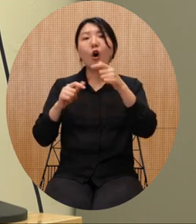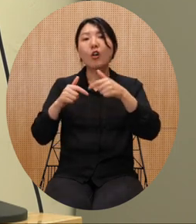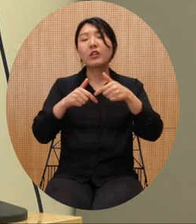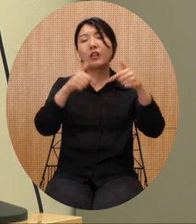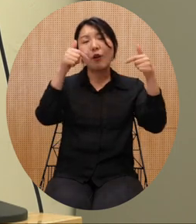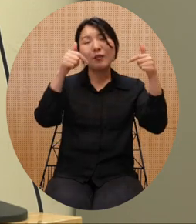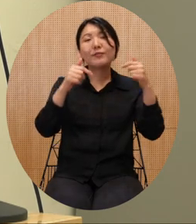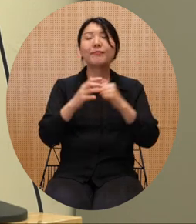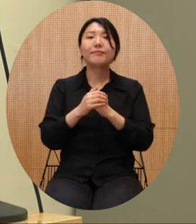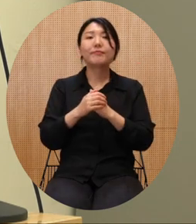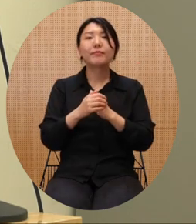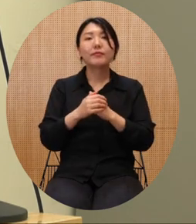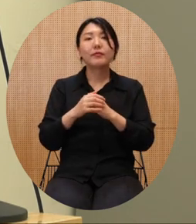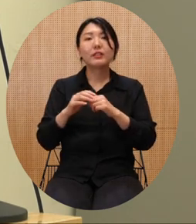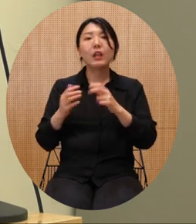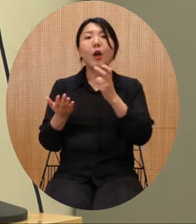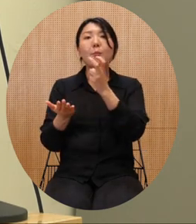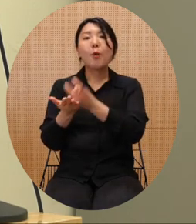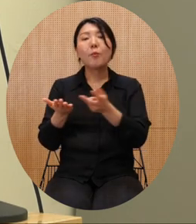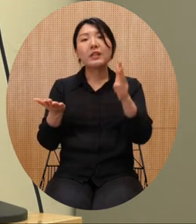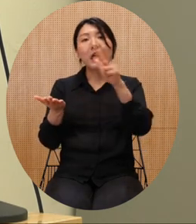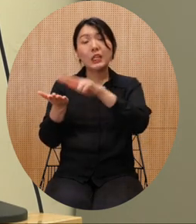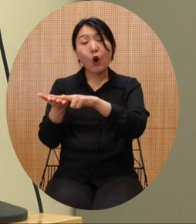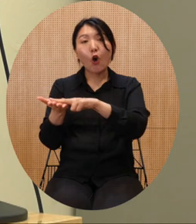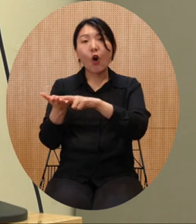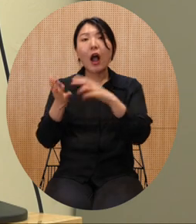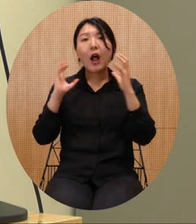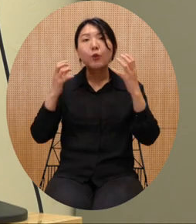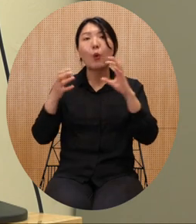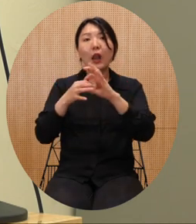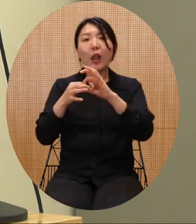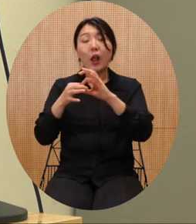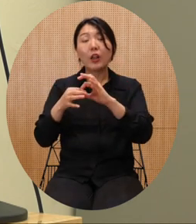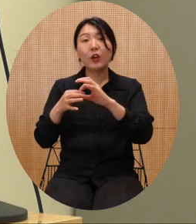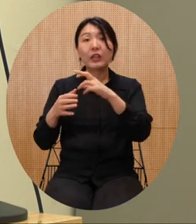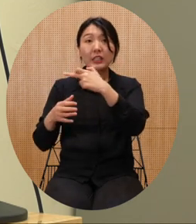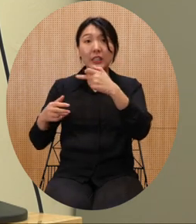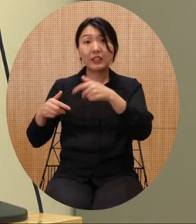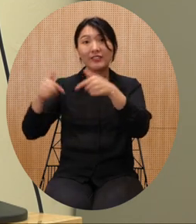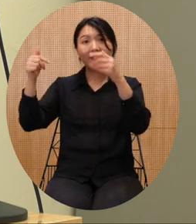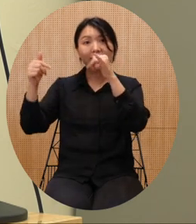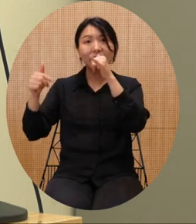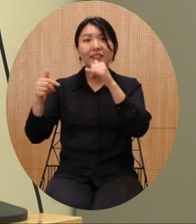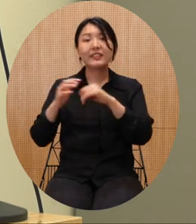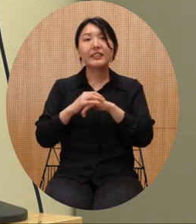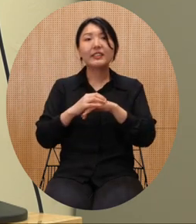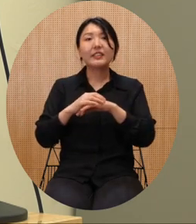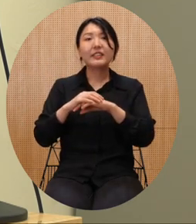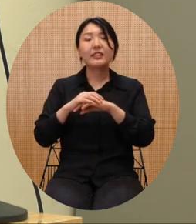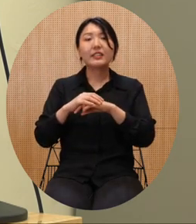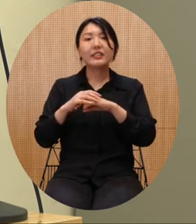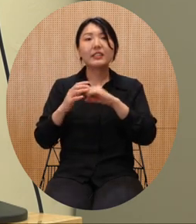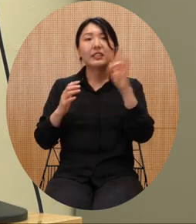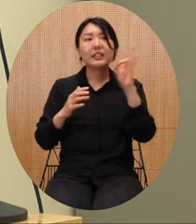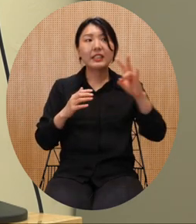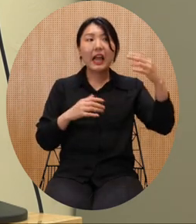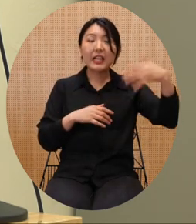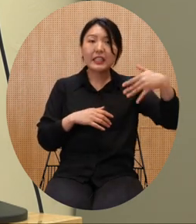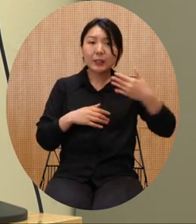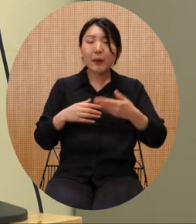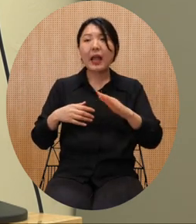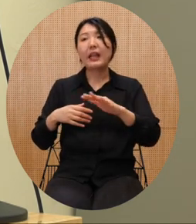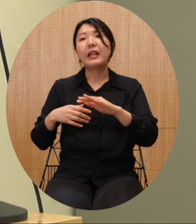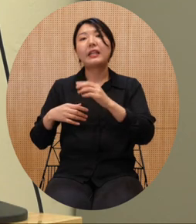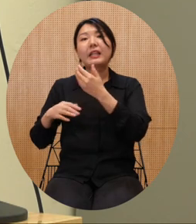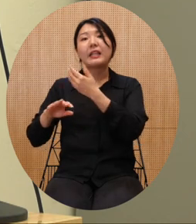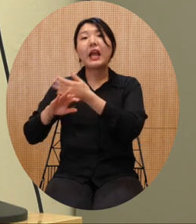지금 사실 조례 제정은 보면 놀랄 정도로 아동과 관련해서 굉장히 많이 늘고 있거든요. 시흥시는 오히려 안 하고 있지만 빠른 속도로 늘어가고